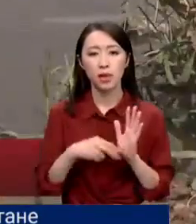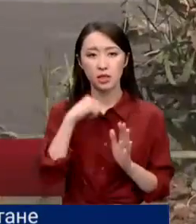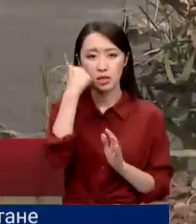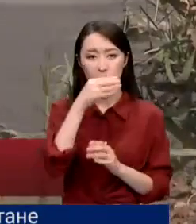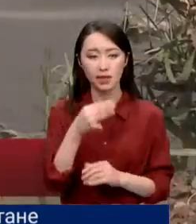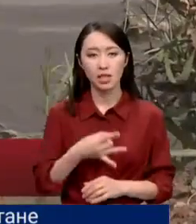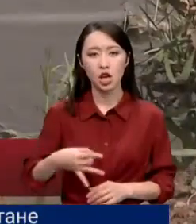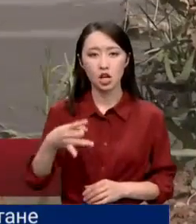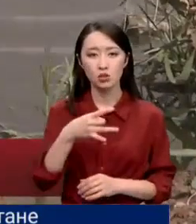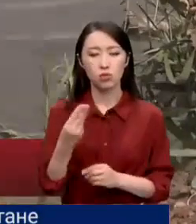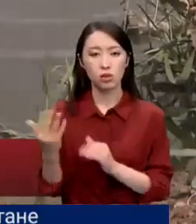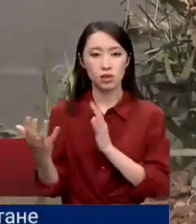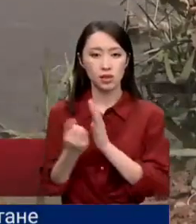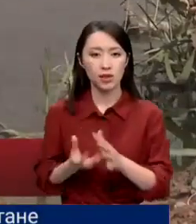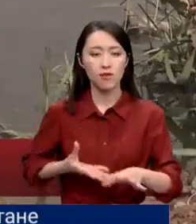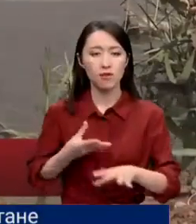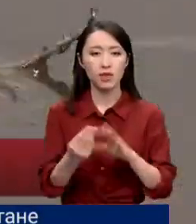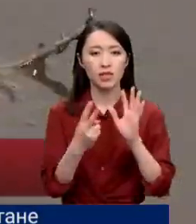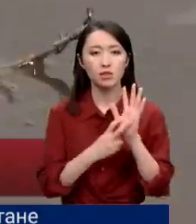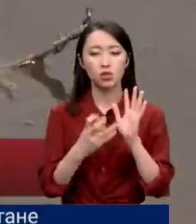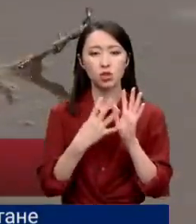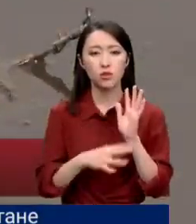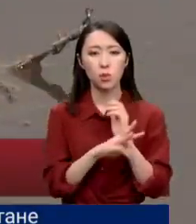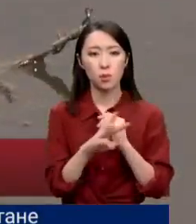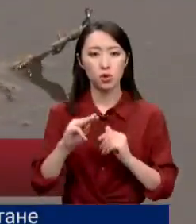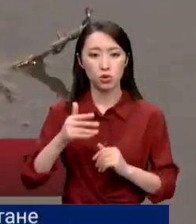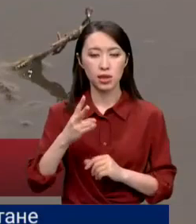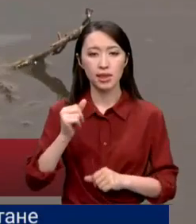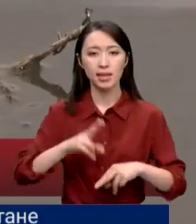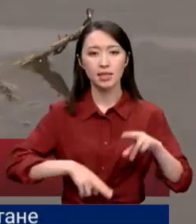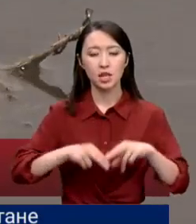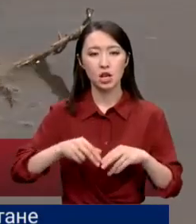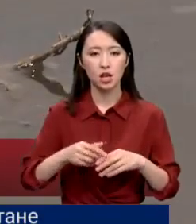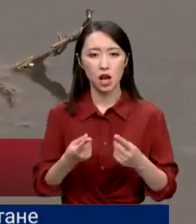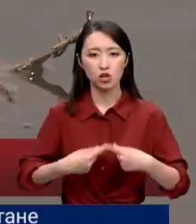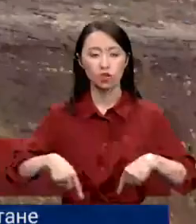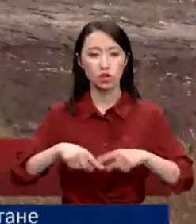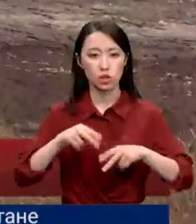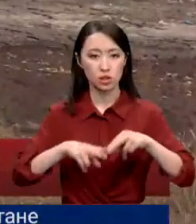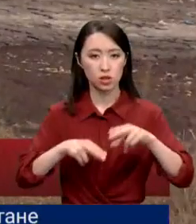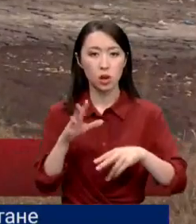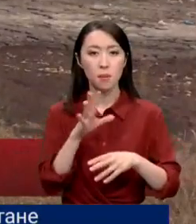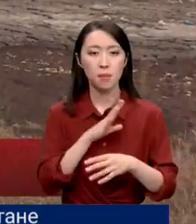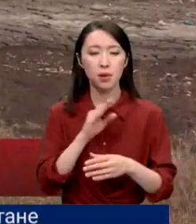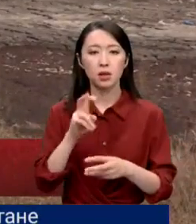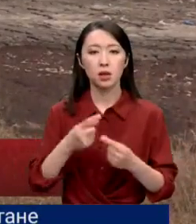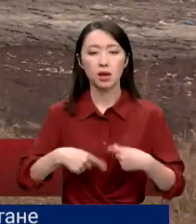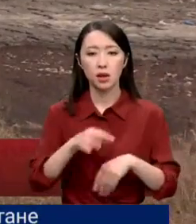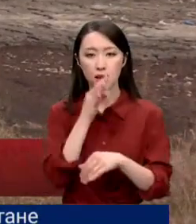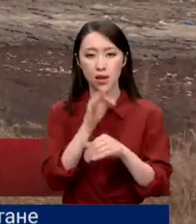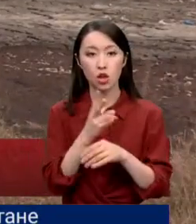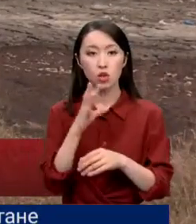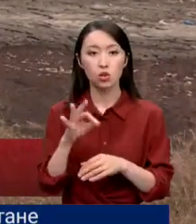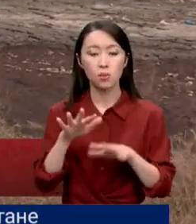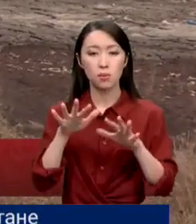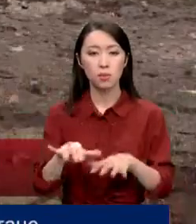из республиканской казны выделили 790 миллионов тенге на строительство очистных сооружений. Был определен подрядчик. Но объект,